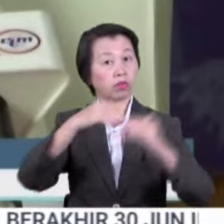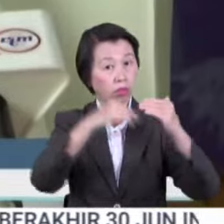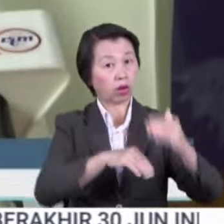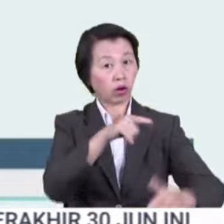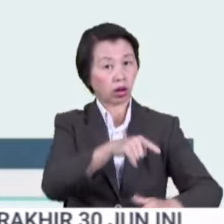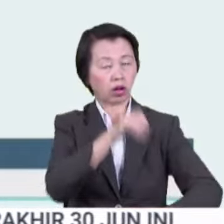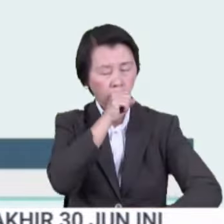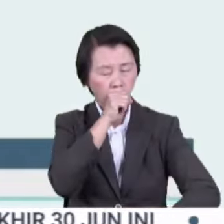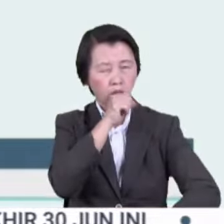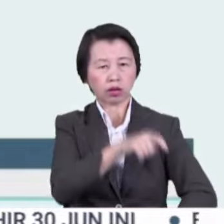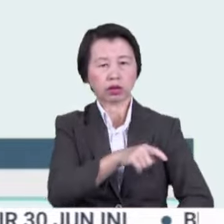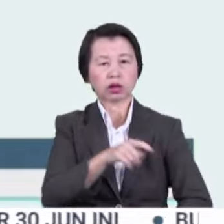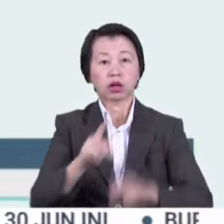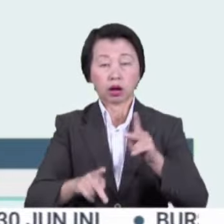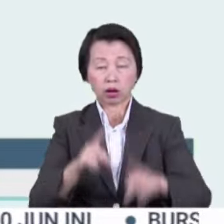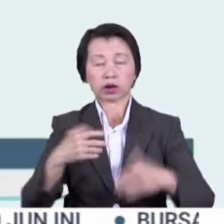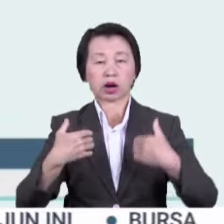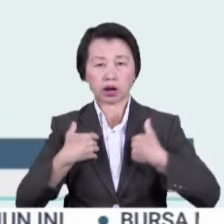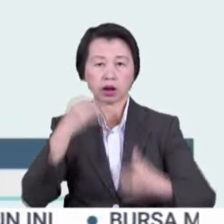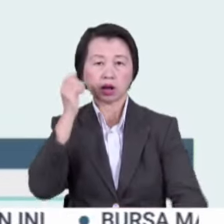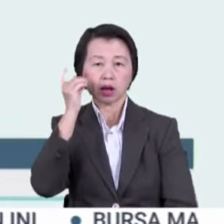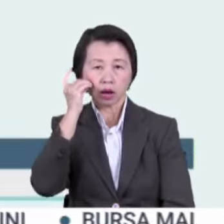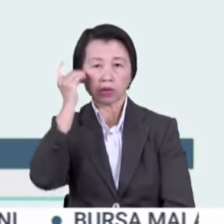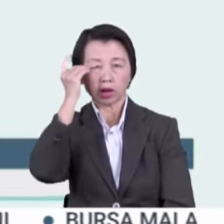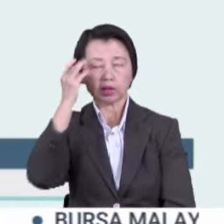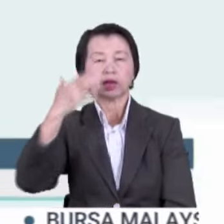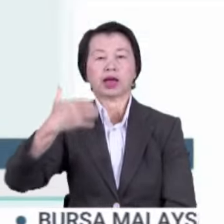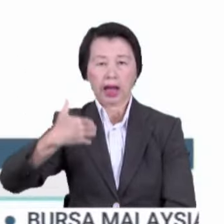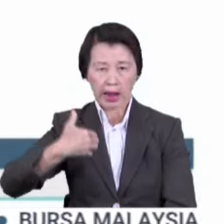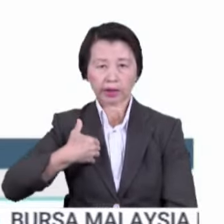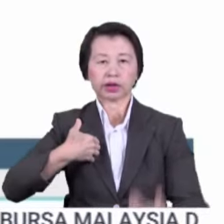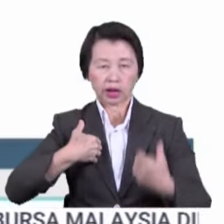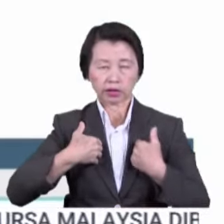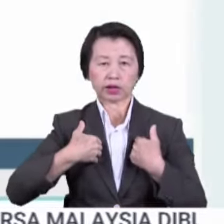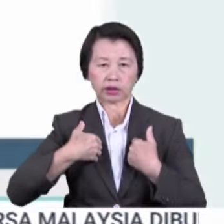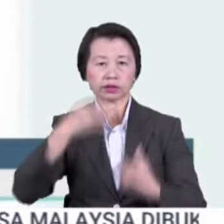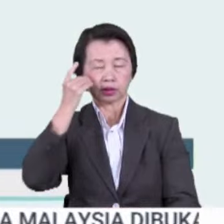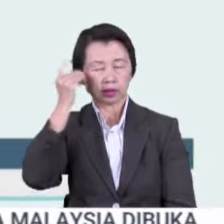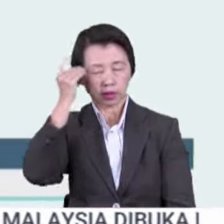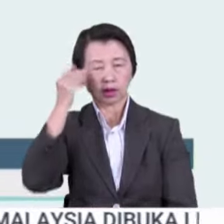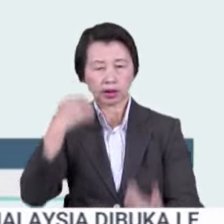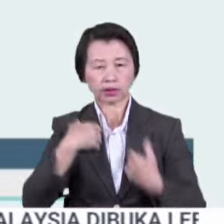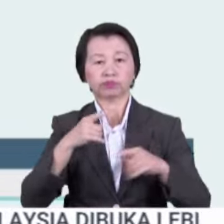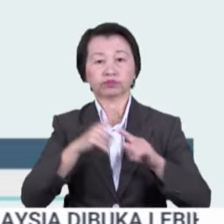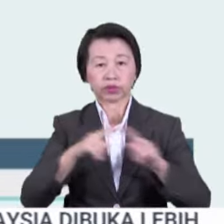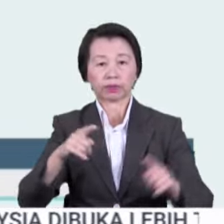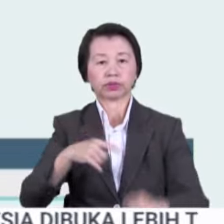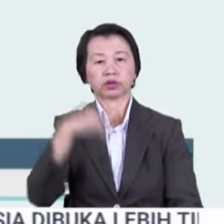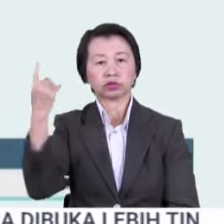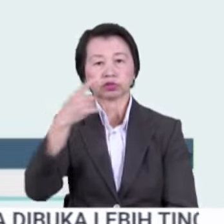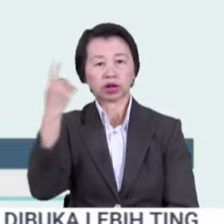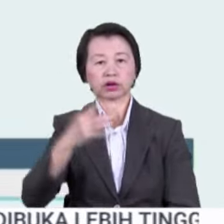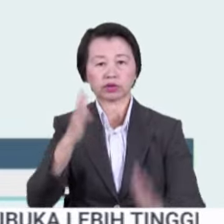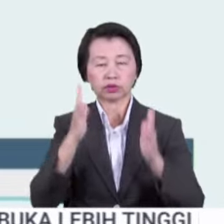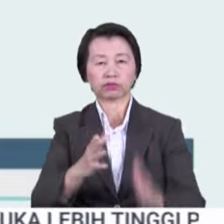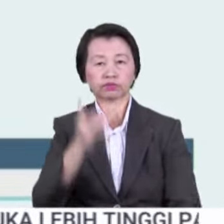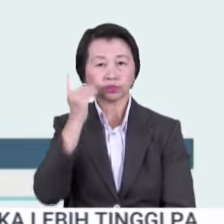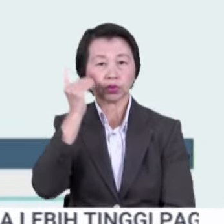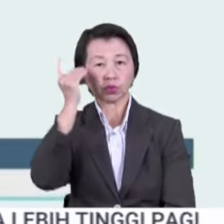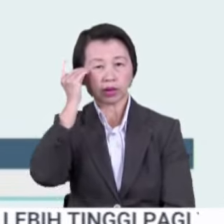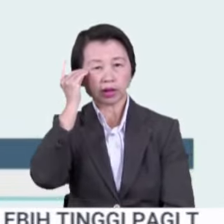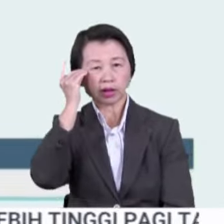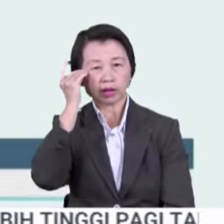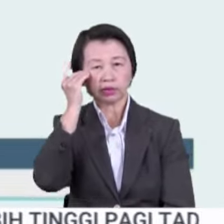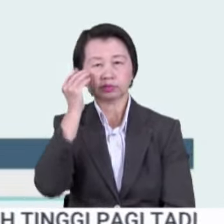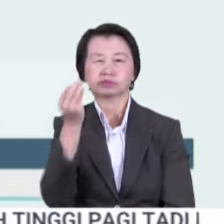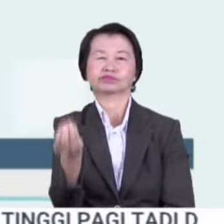ada juga orang dewasa yang tengah tapi selalunya gejala yang dihadapi oleh orang dewasa adalah